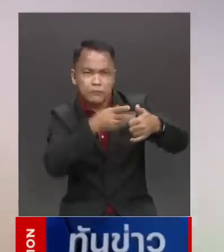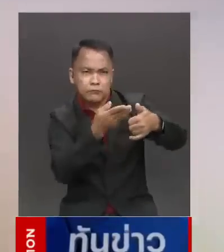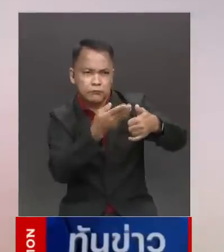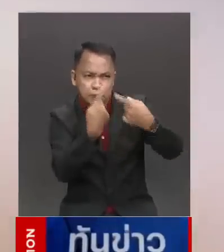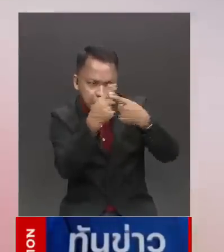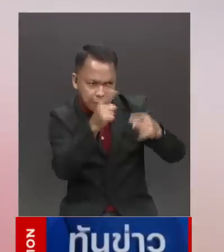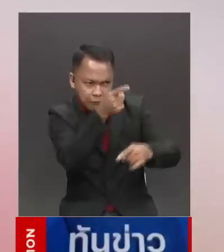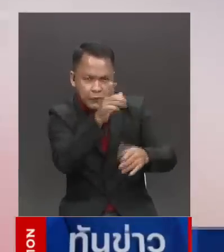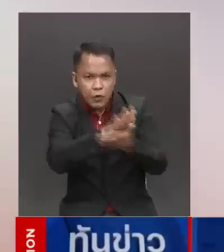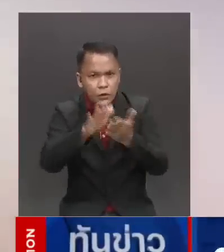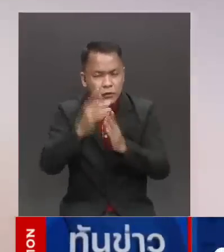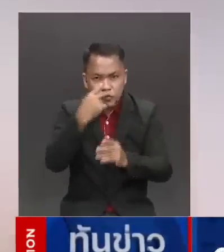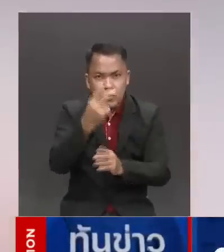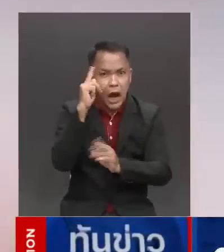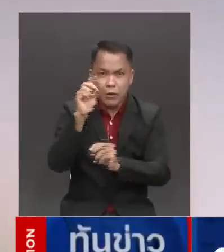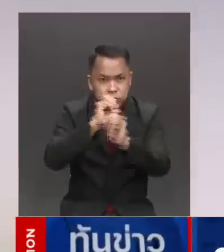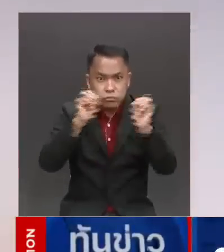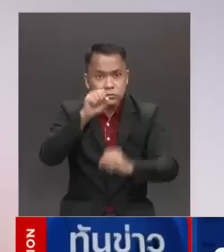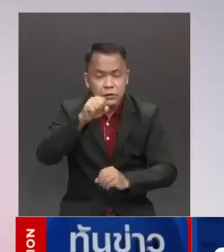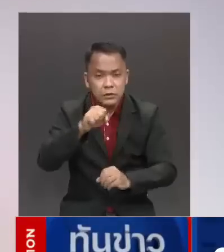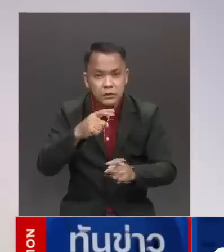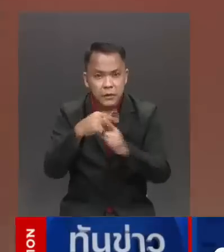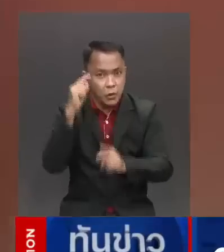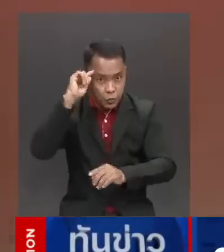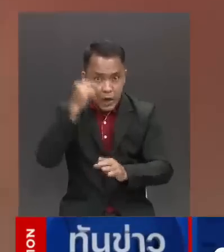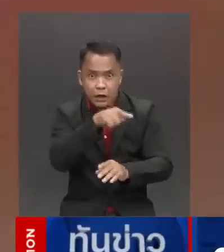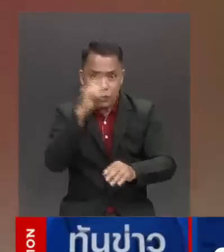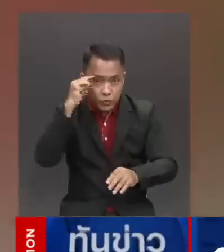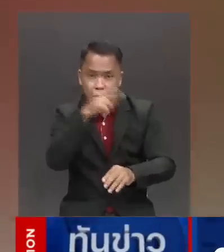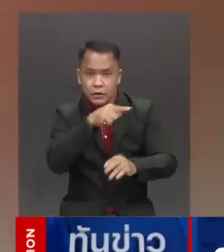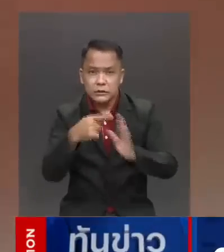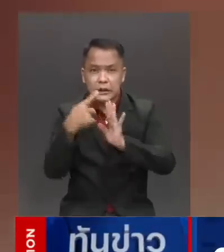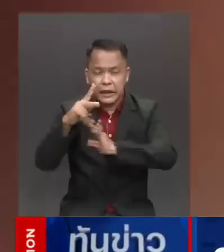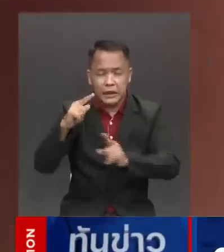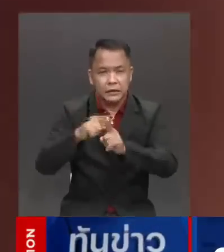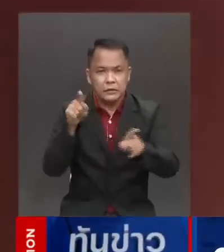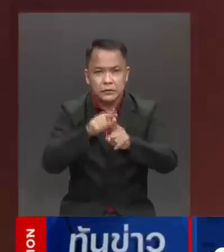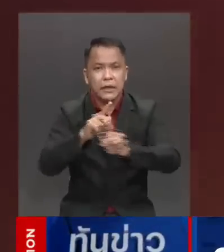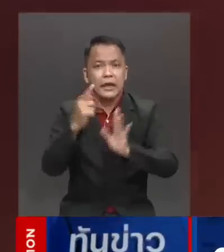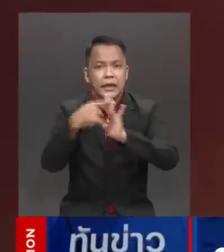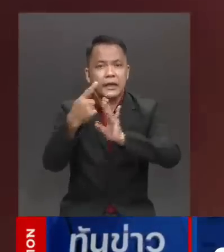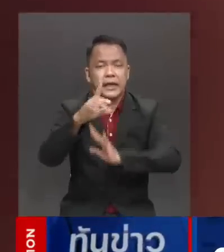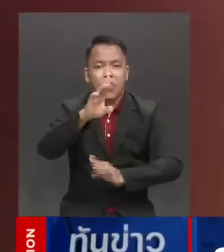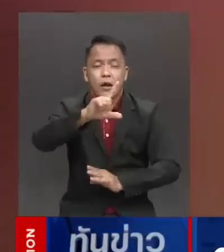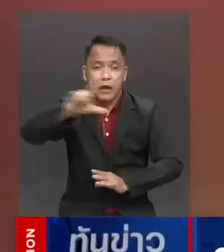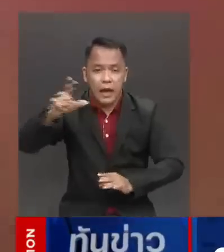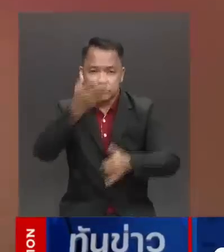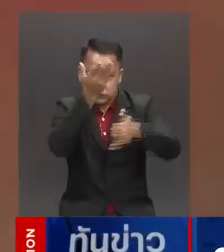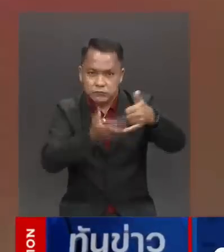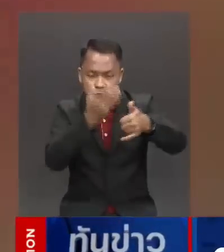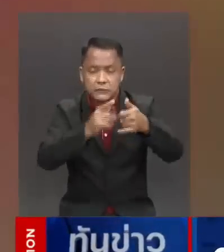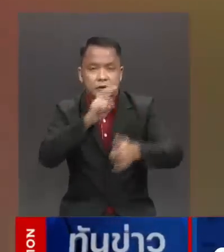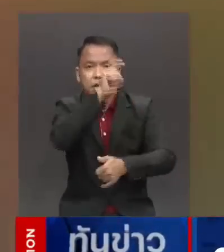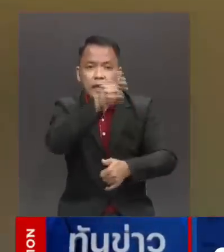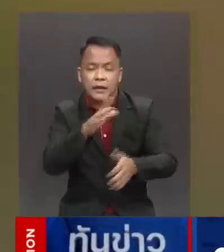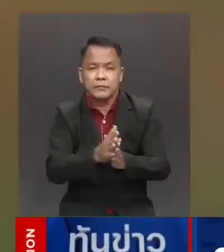าเอ๊ะโรงเรียนไม่เคยดูข่าวหรอไม่รู้จักเขาจริงๆหรอทั้งที่เคร้อยล้านเนี่ยเขาตั้งคำ